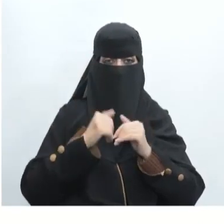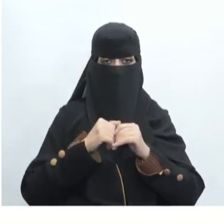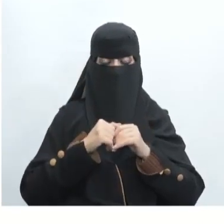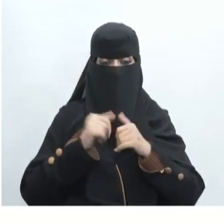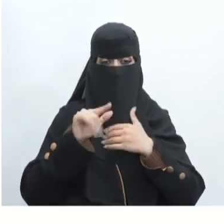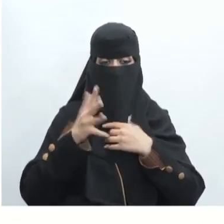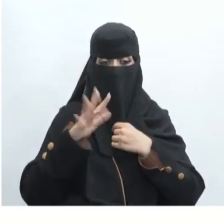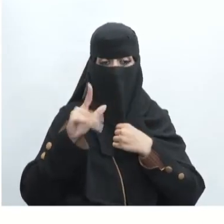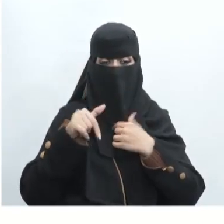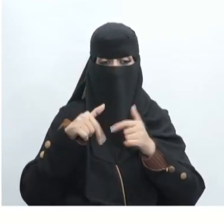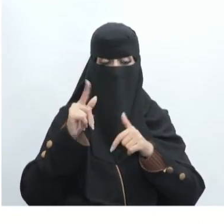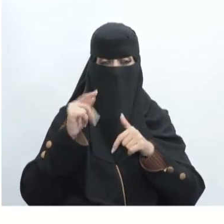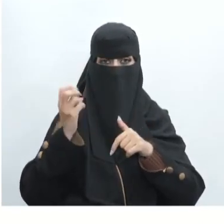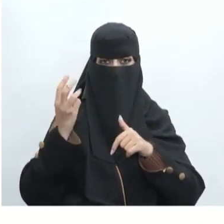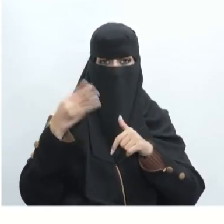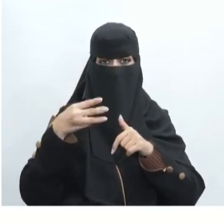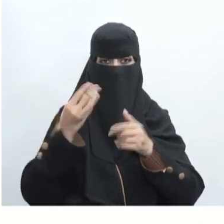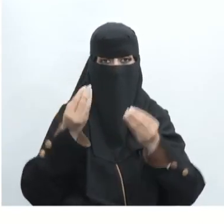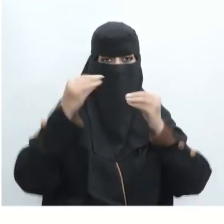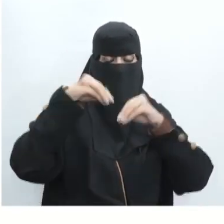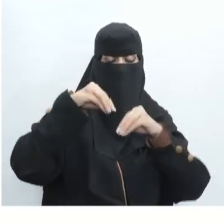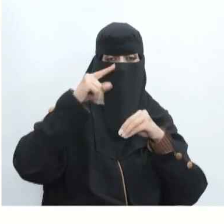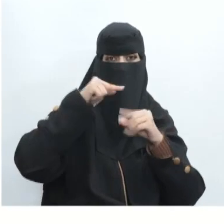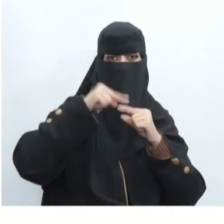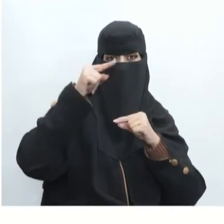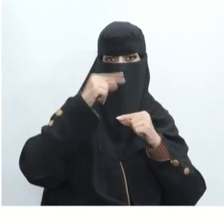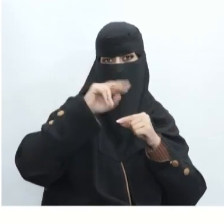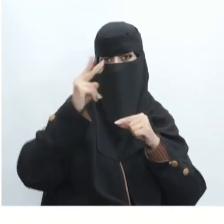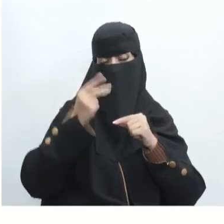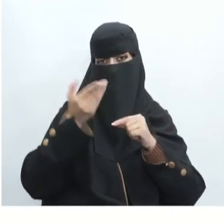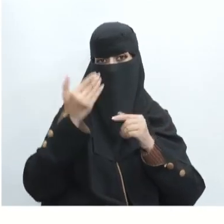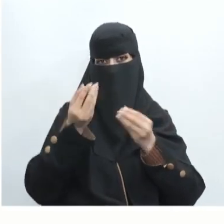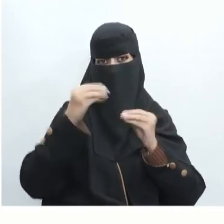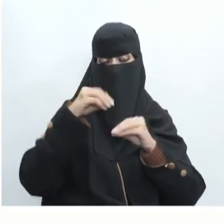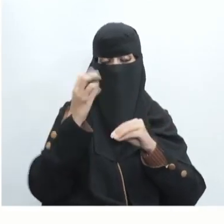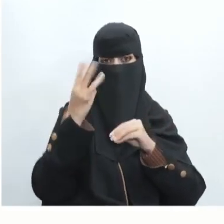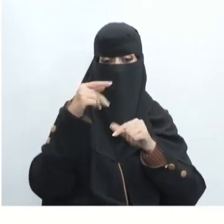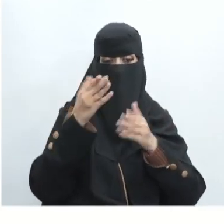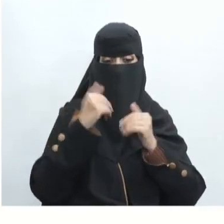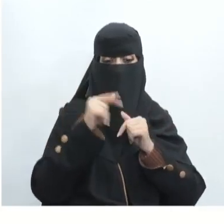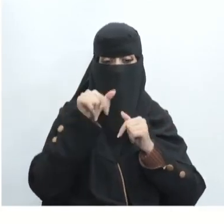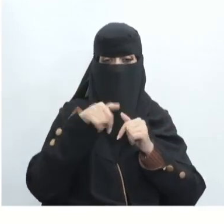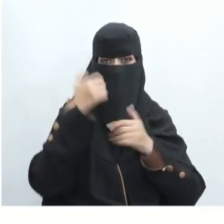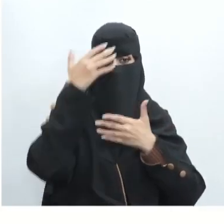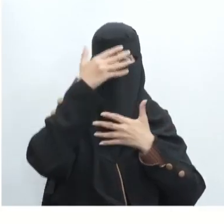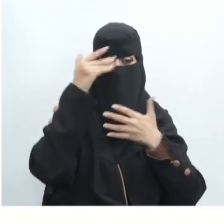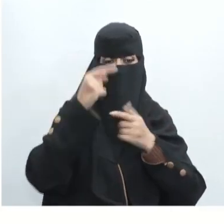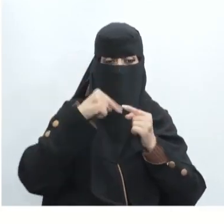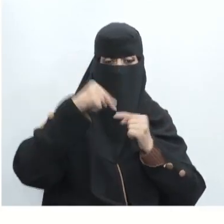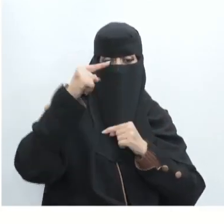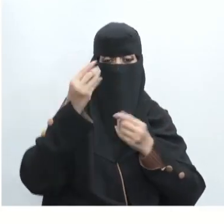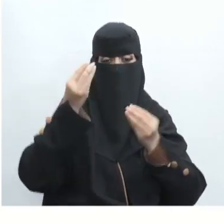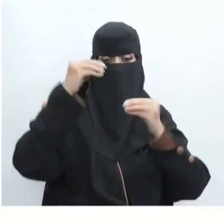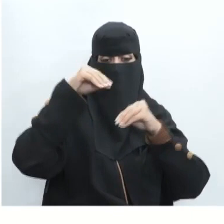تقريبا ابناء وبنات الطلاب انها تزيد قلي لا عن الثلاثين مليون ممتازين المغرب احسنتم